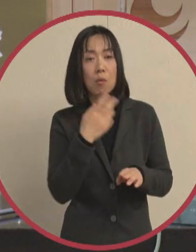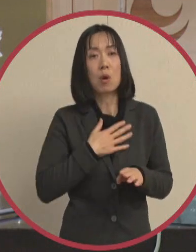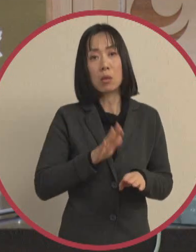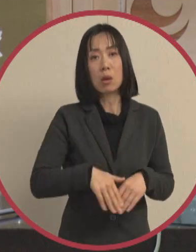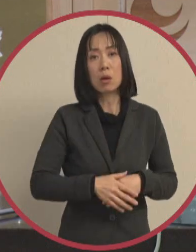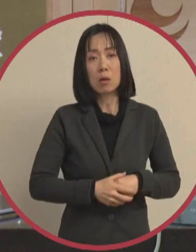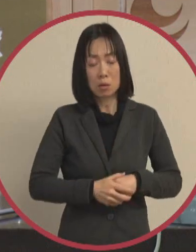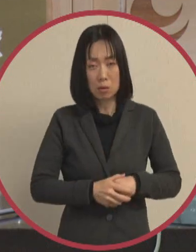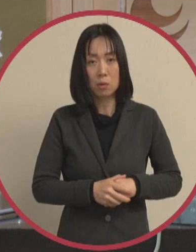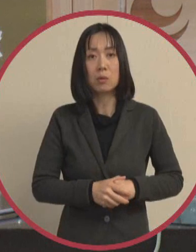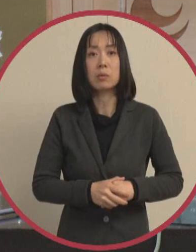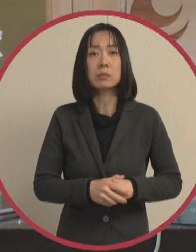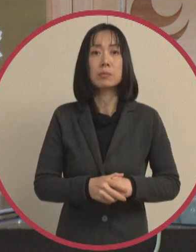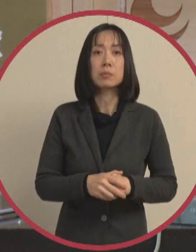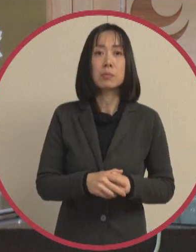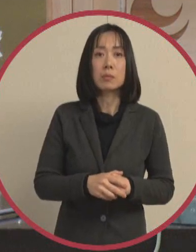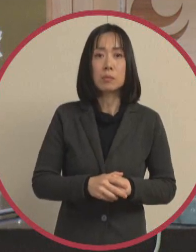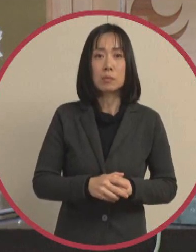ください。でこれは